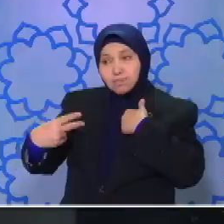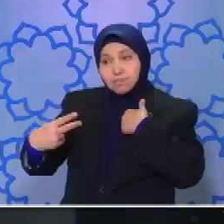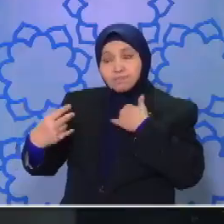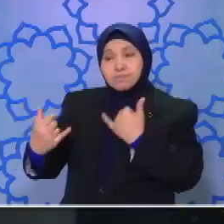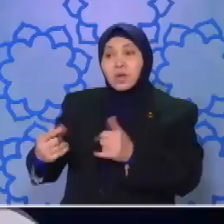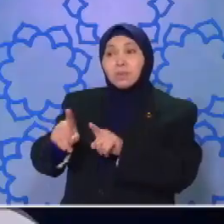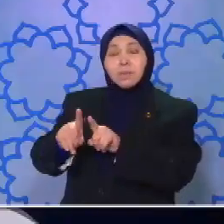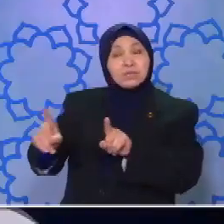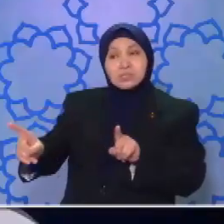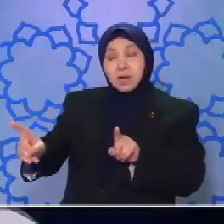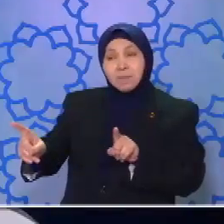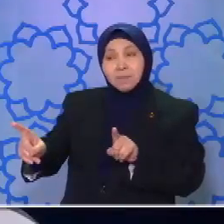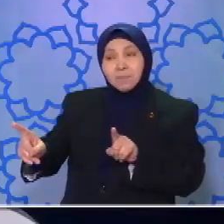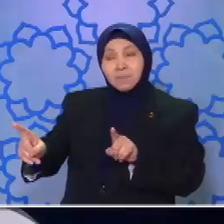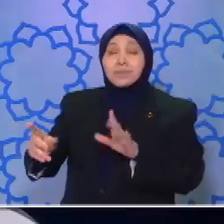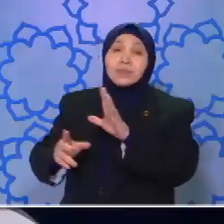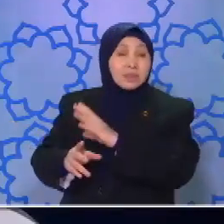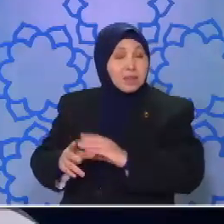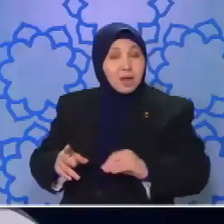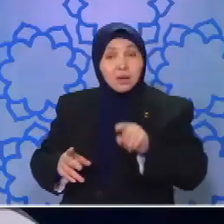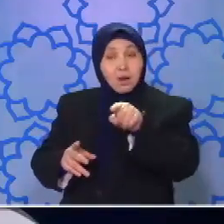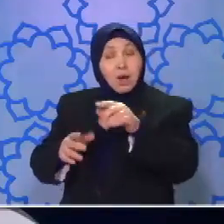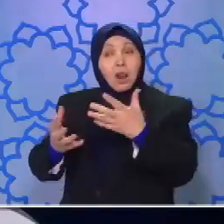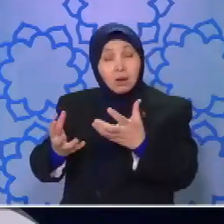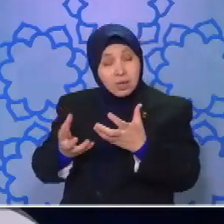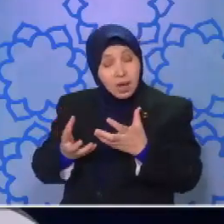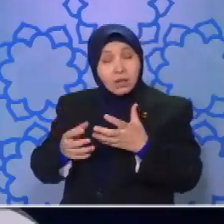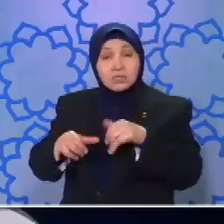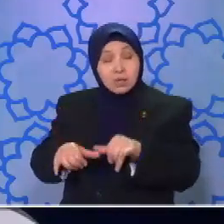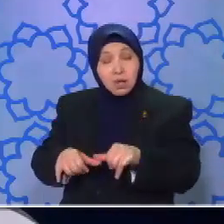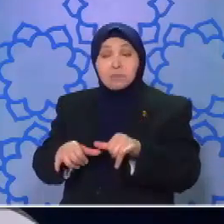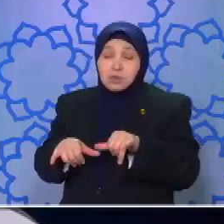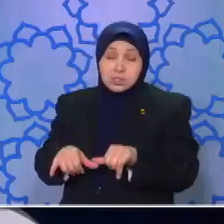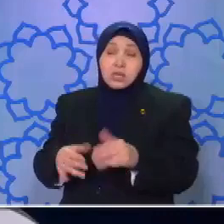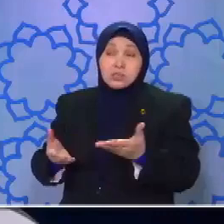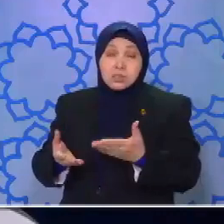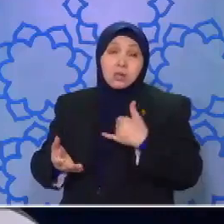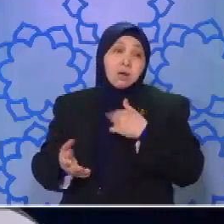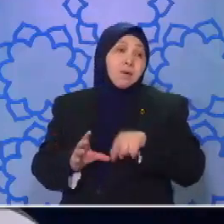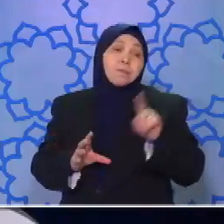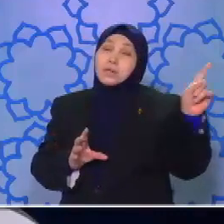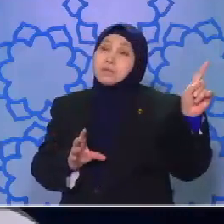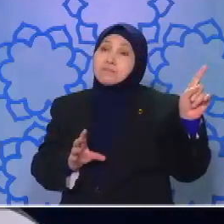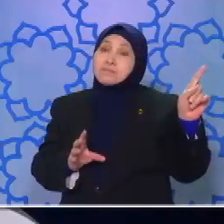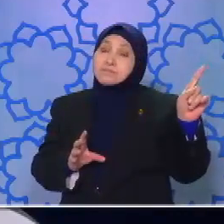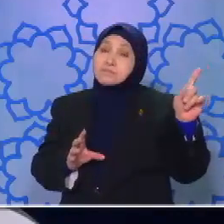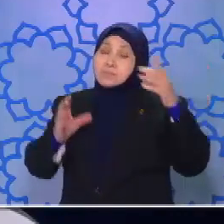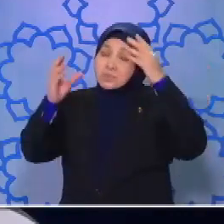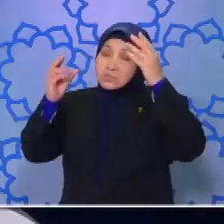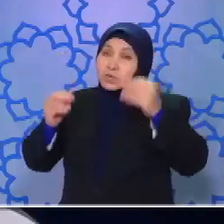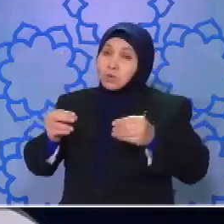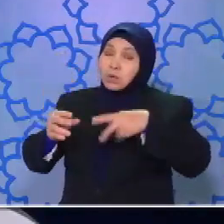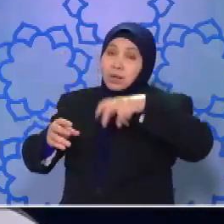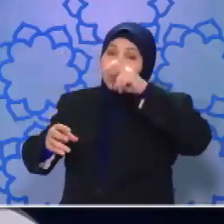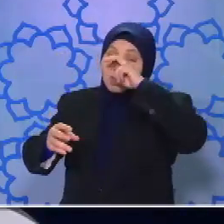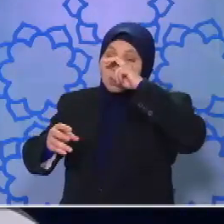berpisah, bara ataupun firaq, dan engkau kalau nak stay, nak belajar, engkau duduk di sini, aku nak pergi. Ha, kan, ni cikgu tegas